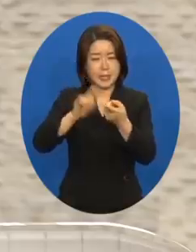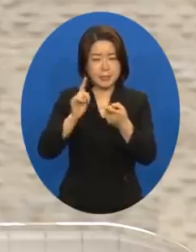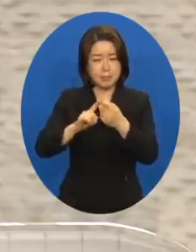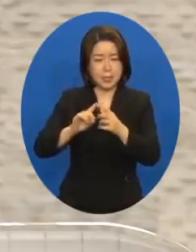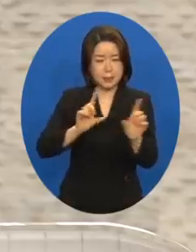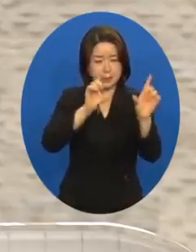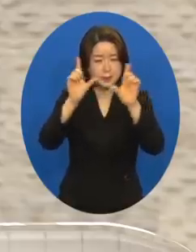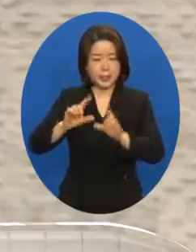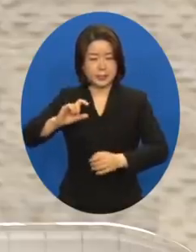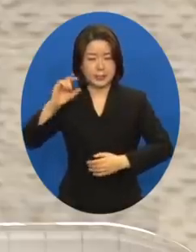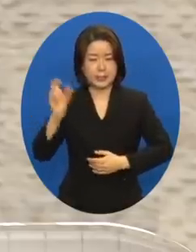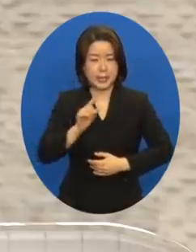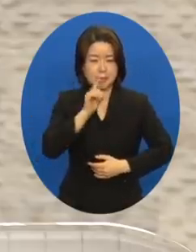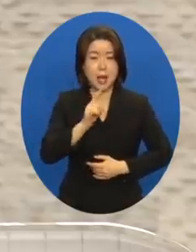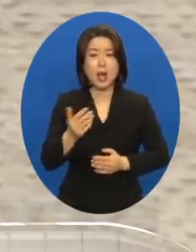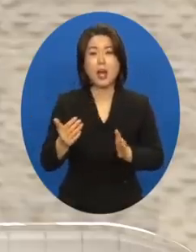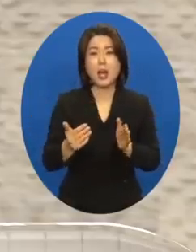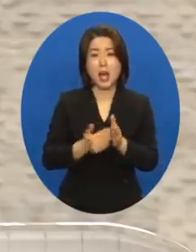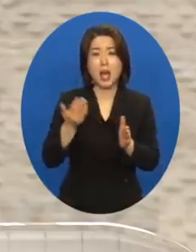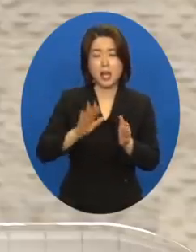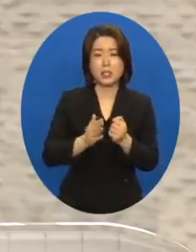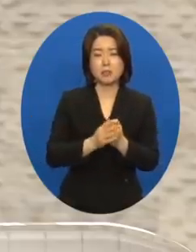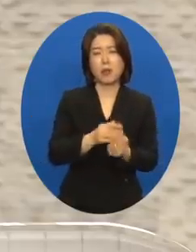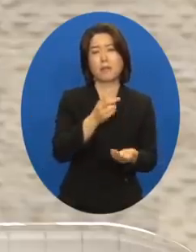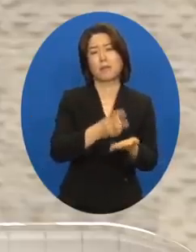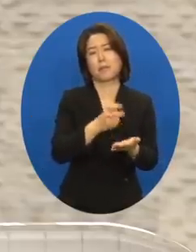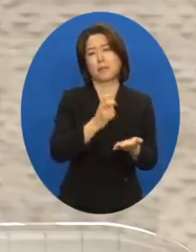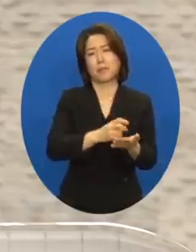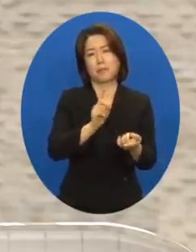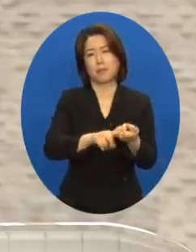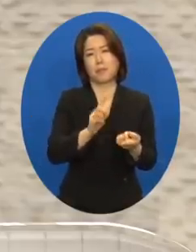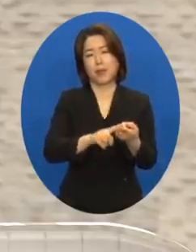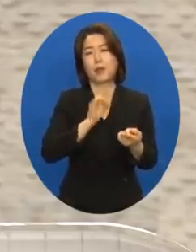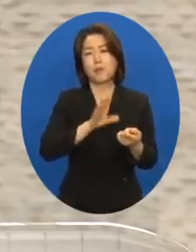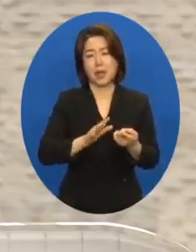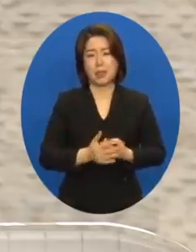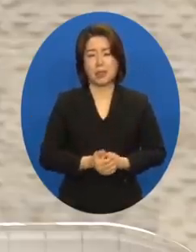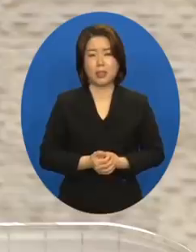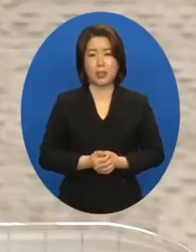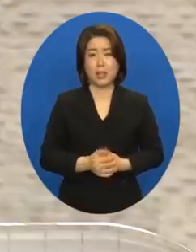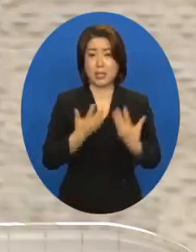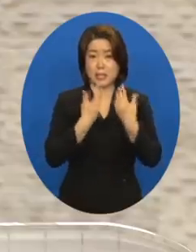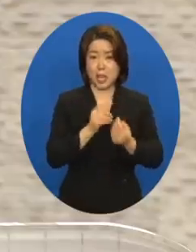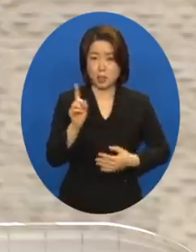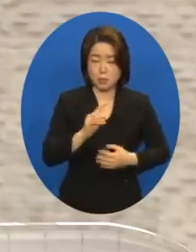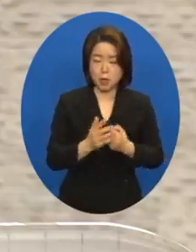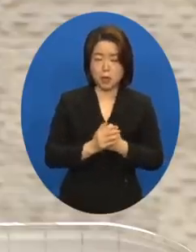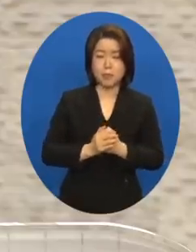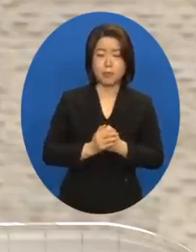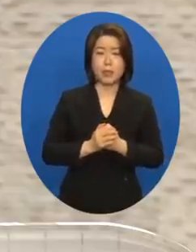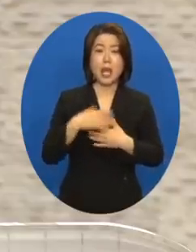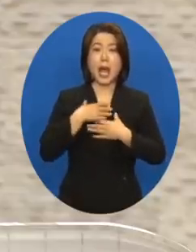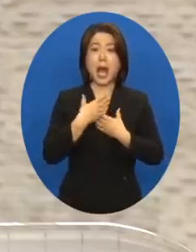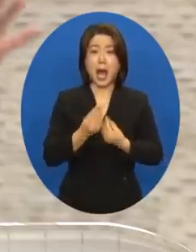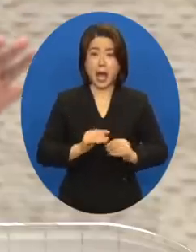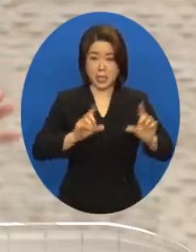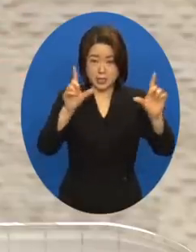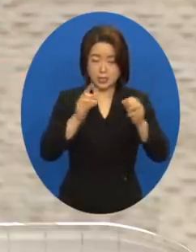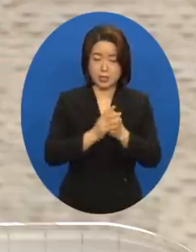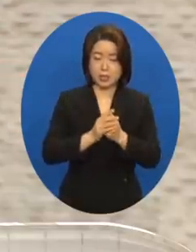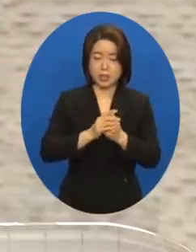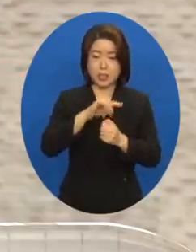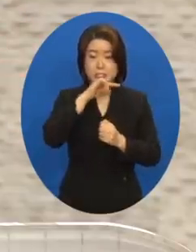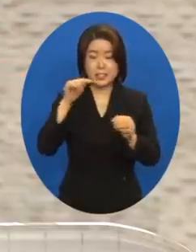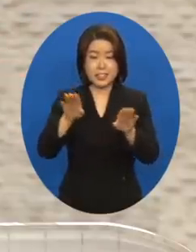된다는 걸 강조하기 는 했지만 대단히 율법적 이 셨어요 예를 들면 안식일이라고 주의 되는 공부를 못